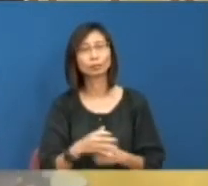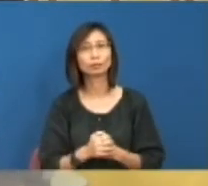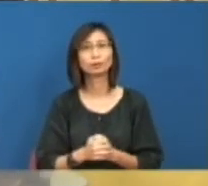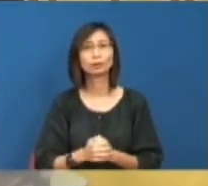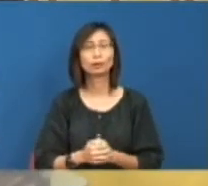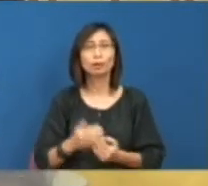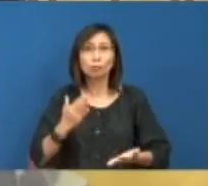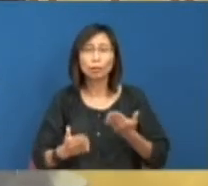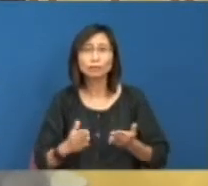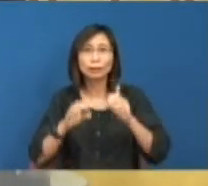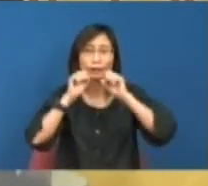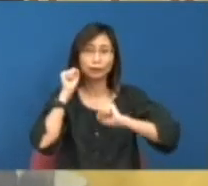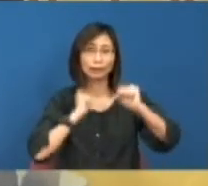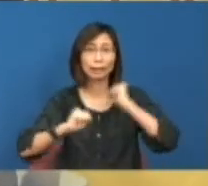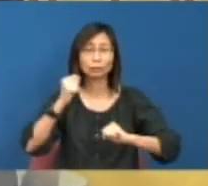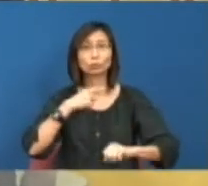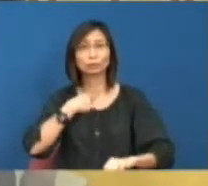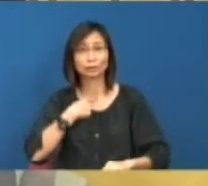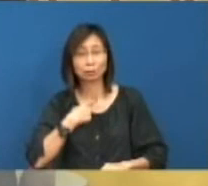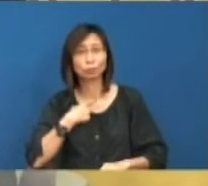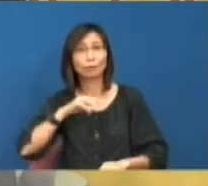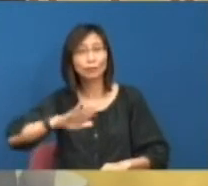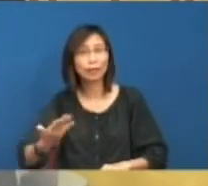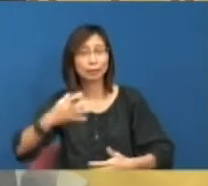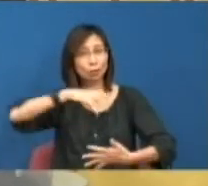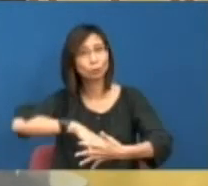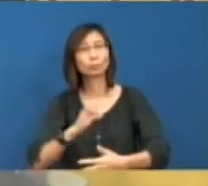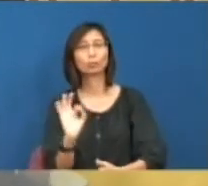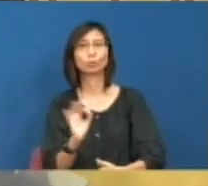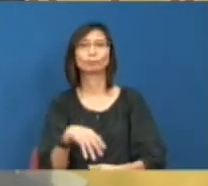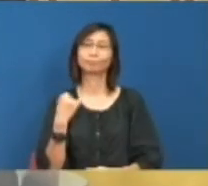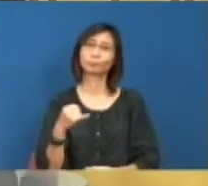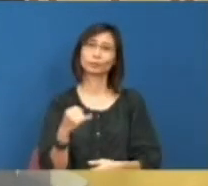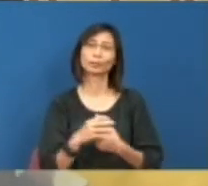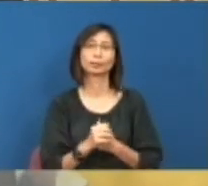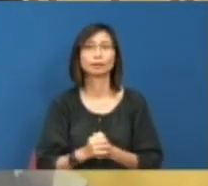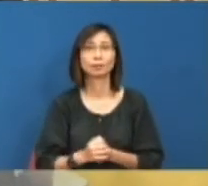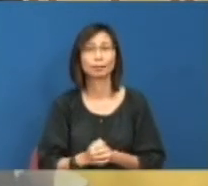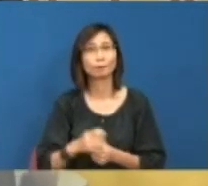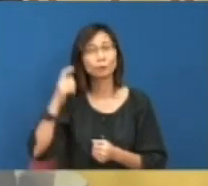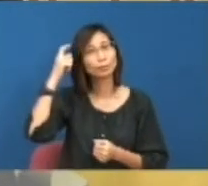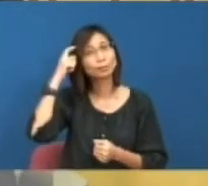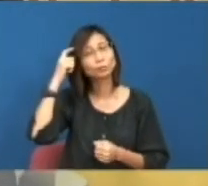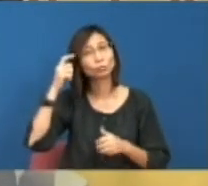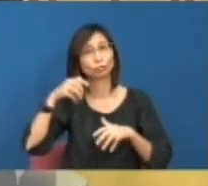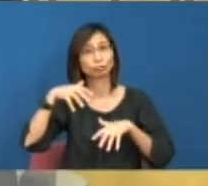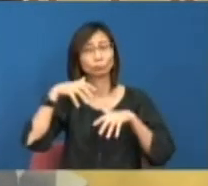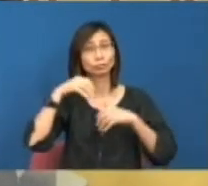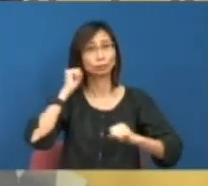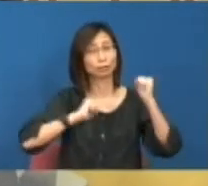嘢。思想嘅巨人，行動嘅侏儒，一無所獲。但係行動